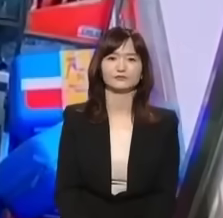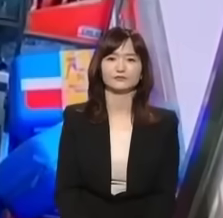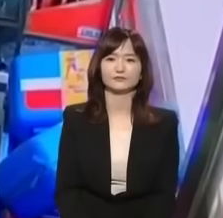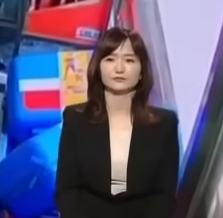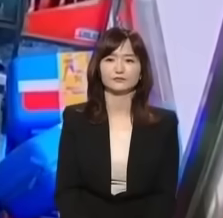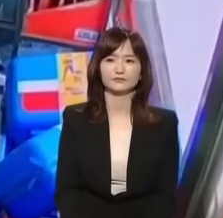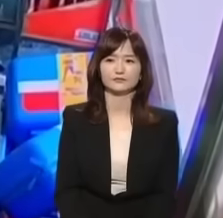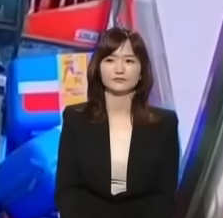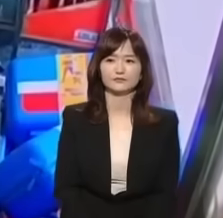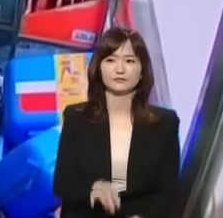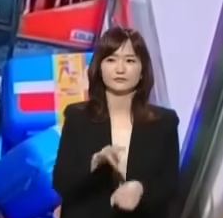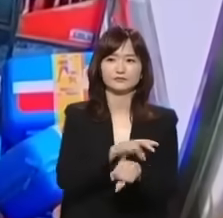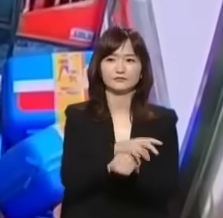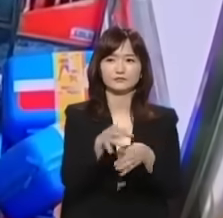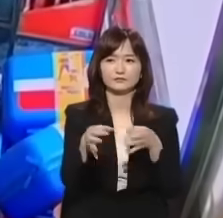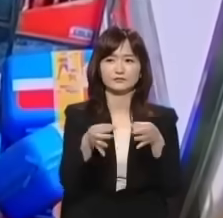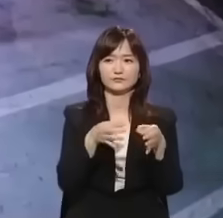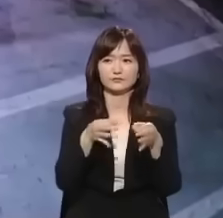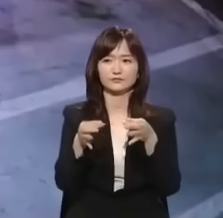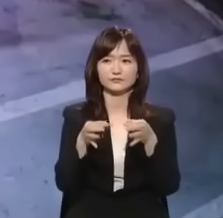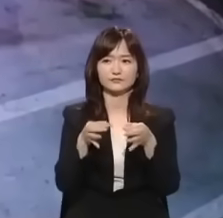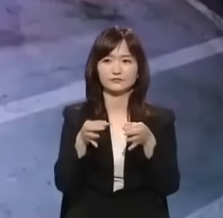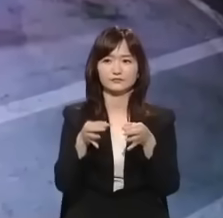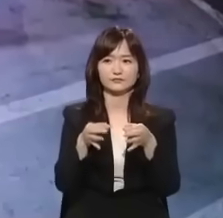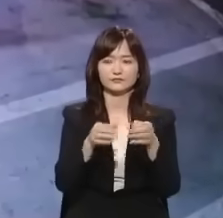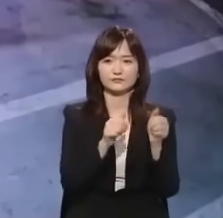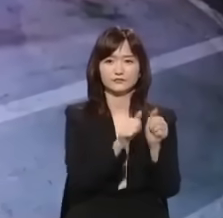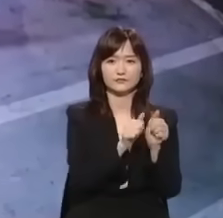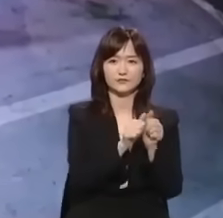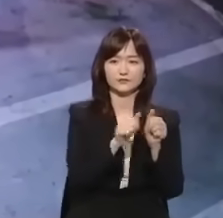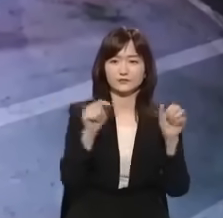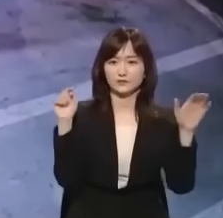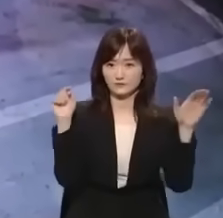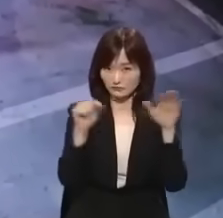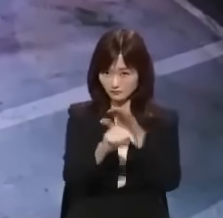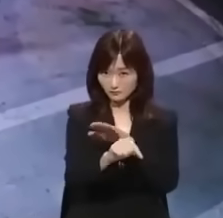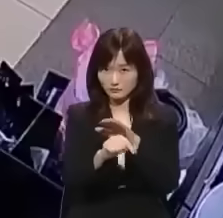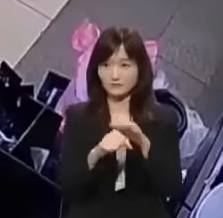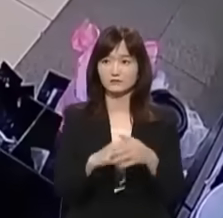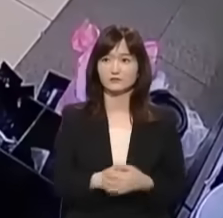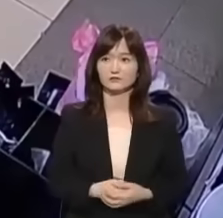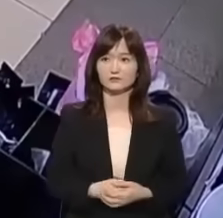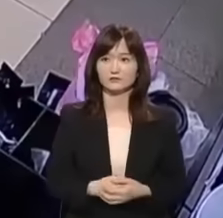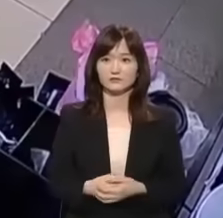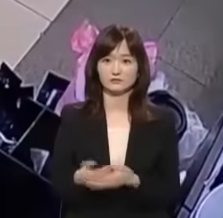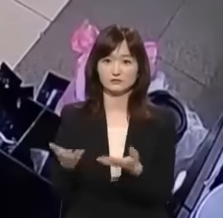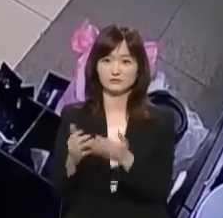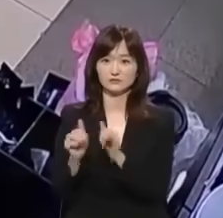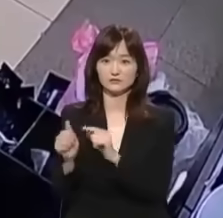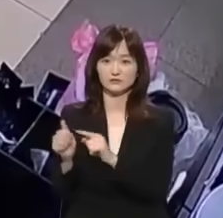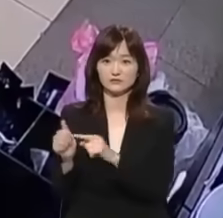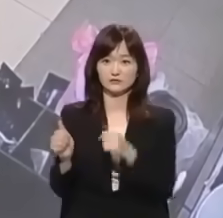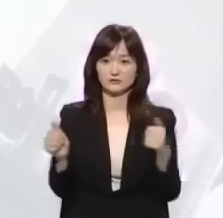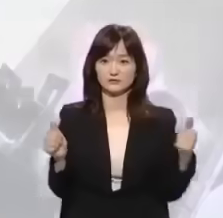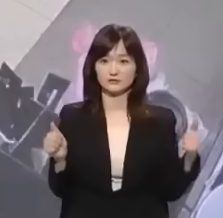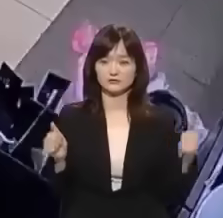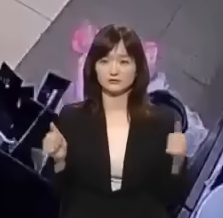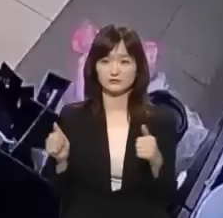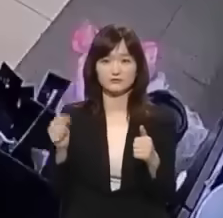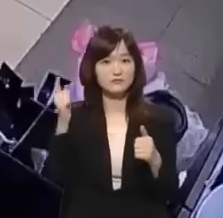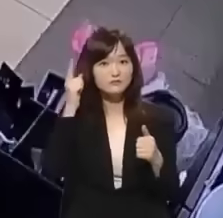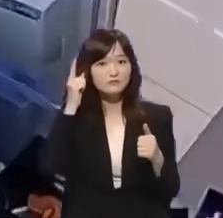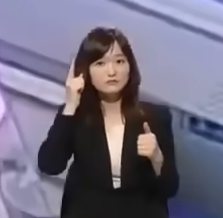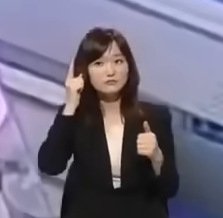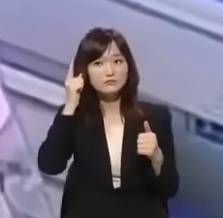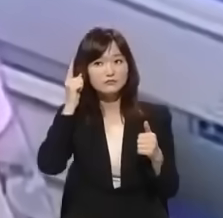자, 편의점에 남성 입장합니다. 자, 들어가요. 자, 직원에게 휴대폰을 들이밀